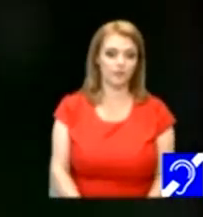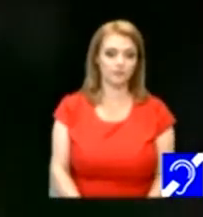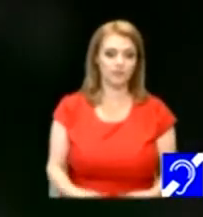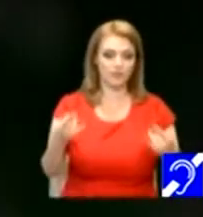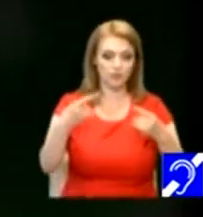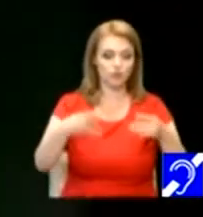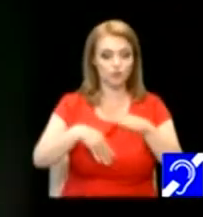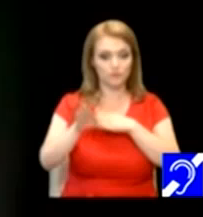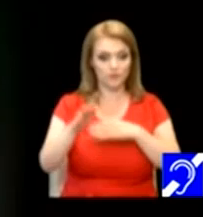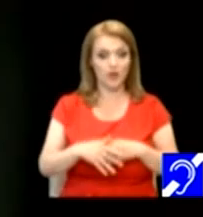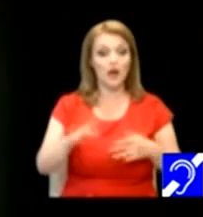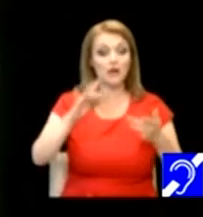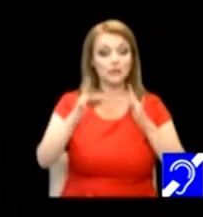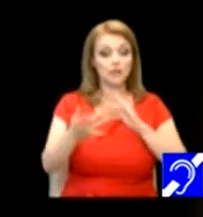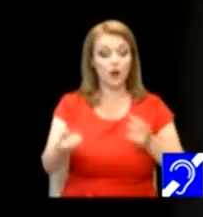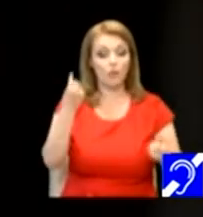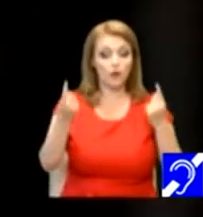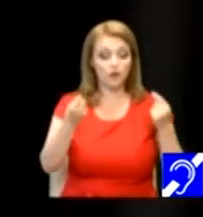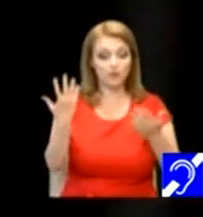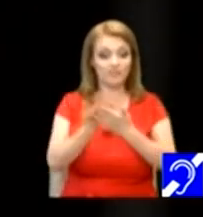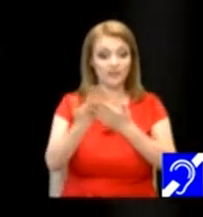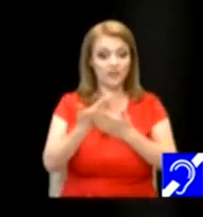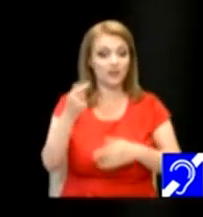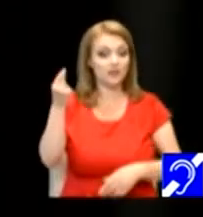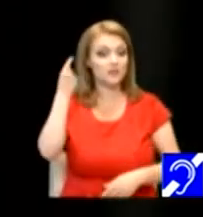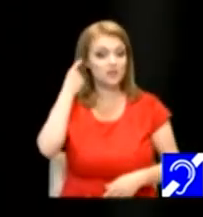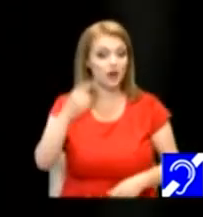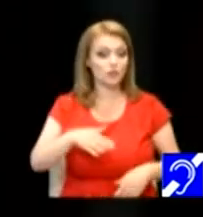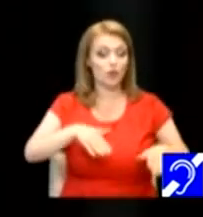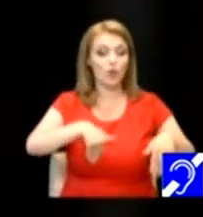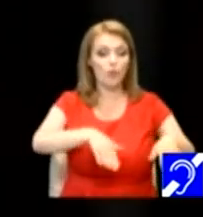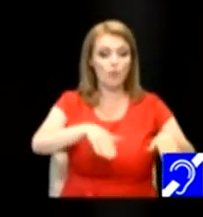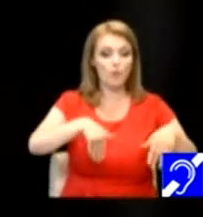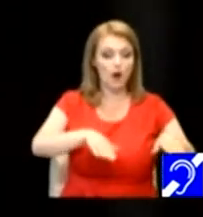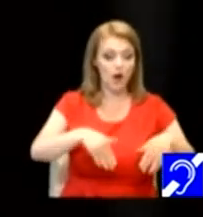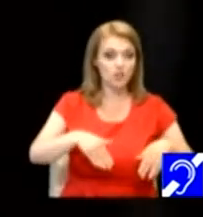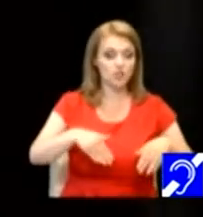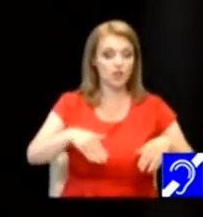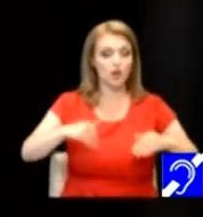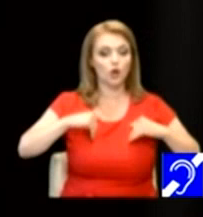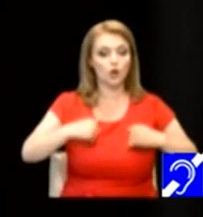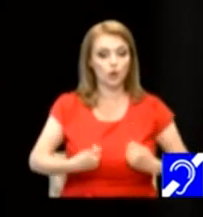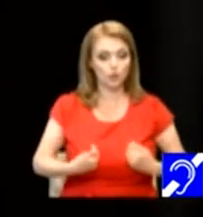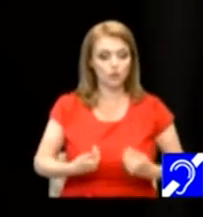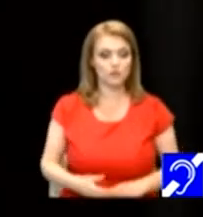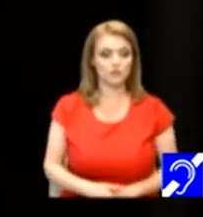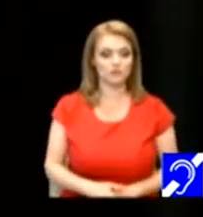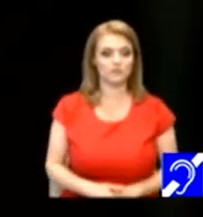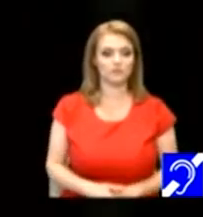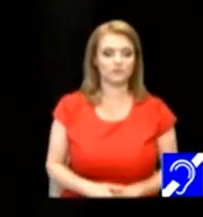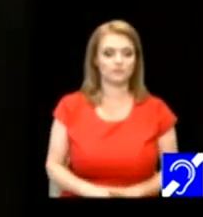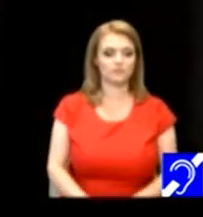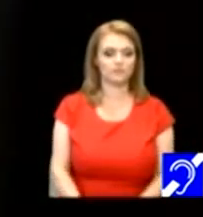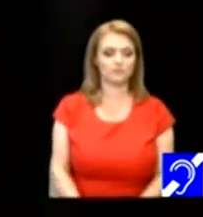Între timp, pe internet au apărut posteri video în care se aude un marș funebru la unul dintre sediile PSRM.